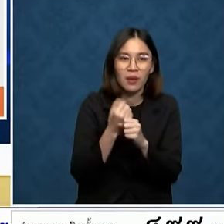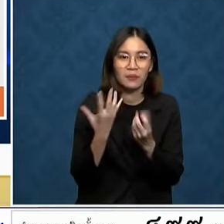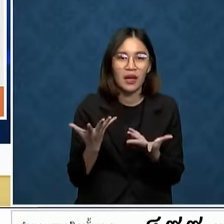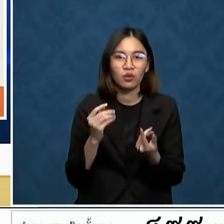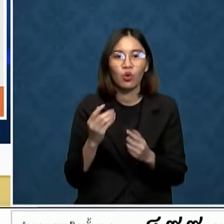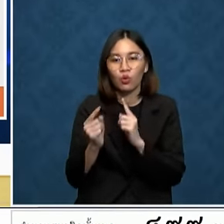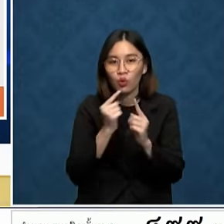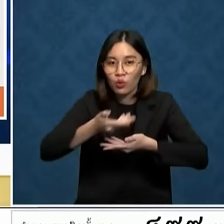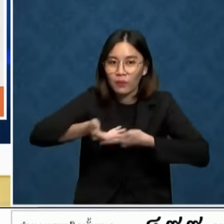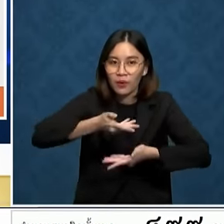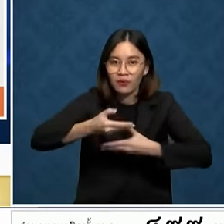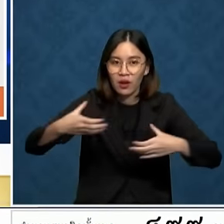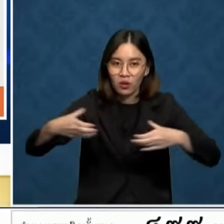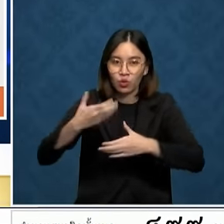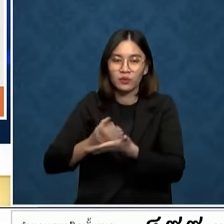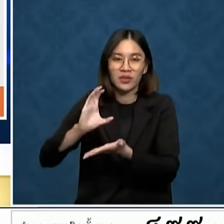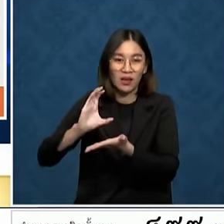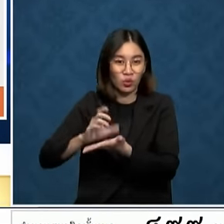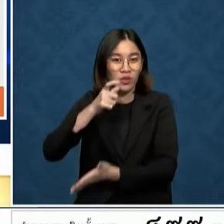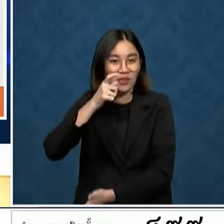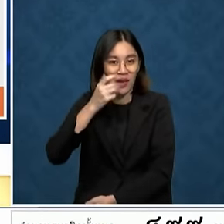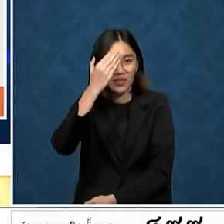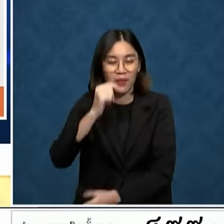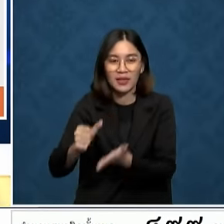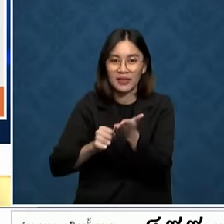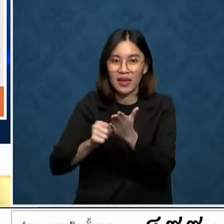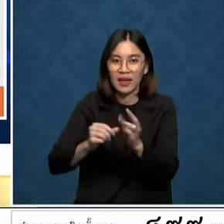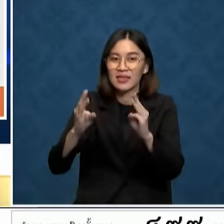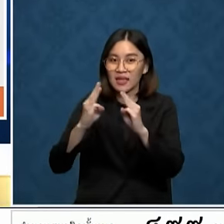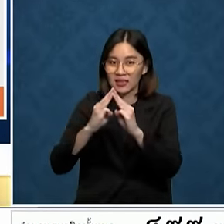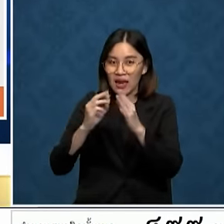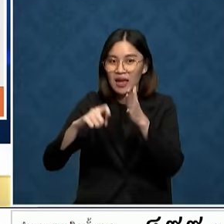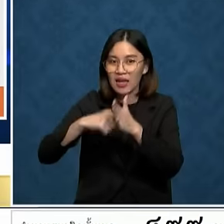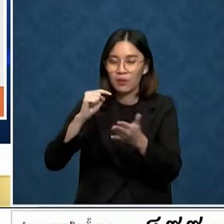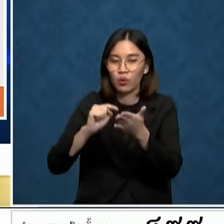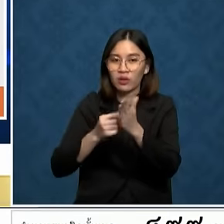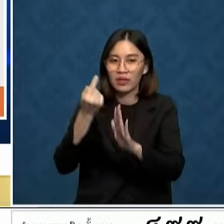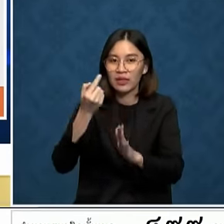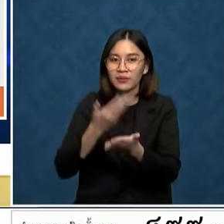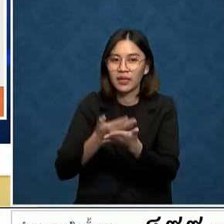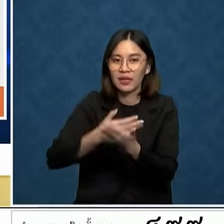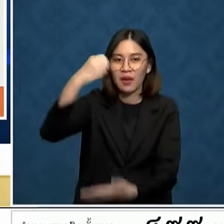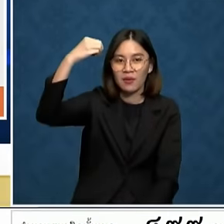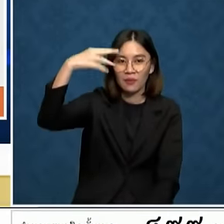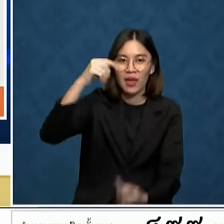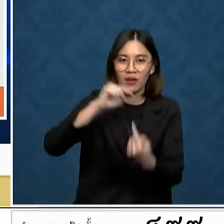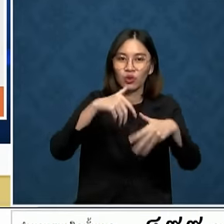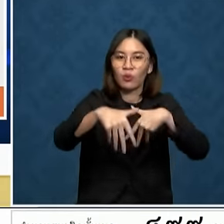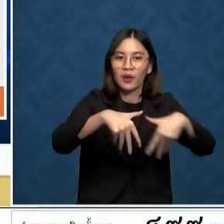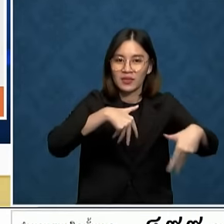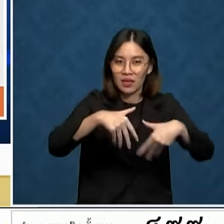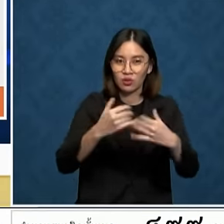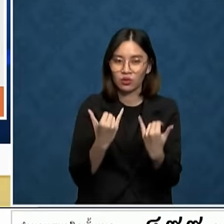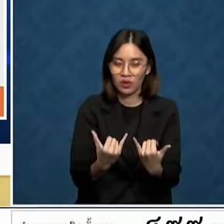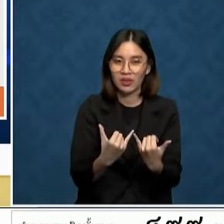ในการไปเจราจากับ Freeze ภ SB ขนาดให่เพื่อแ้สัญญา ทเป็นต้นตอของคาฟัยที่แงสหพน้ประชาชนะปัจุบัน